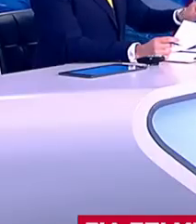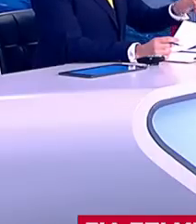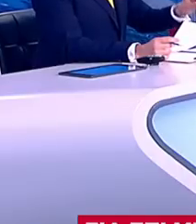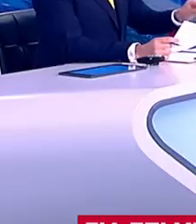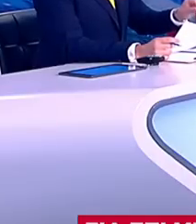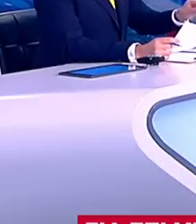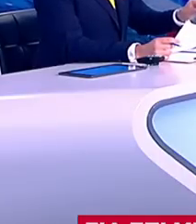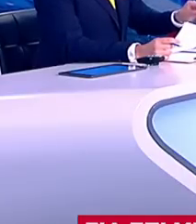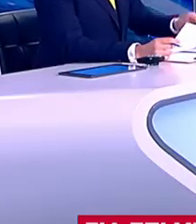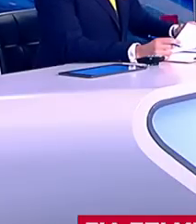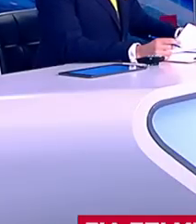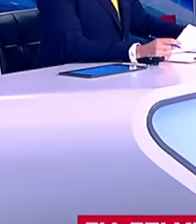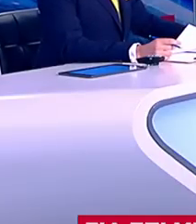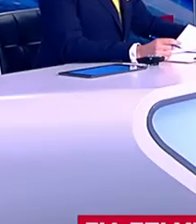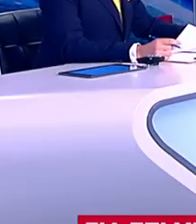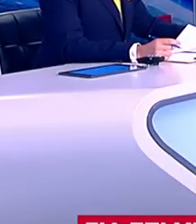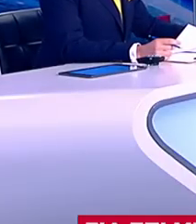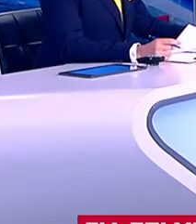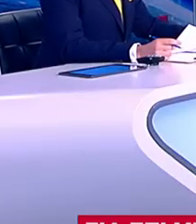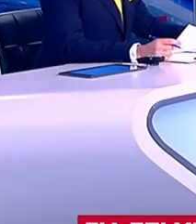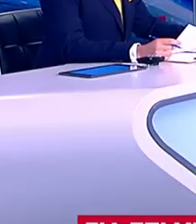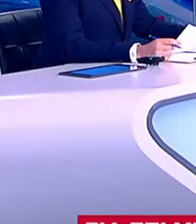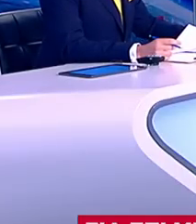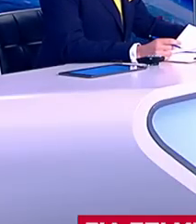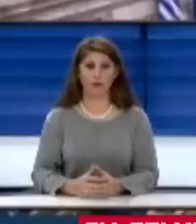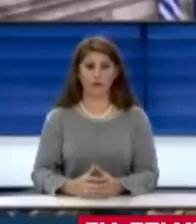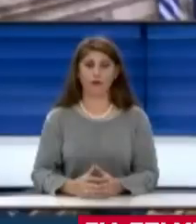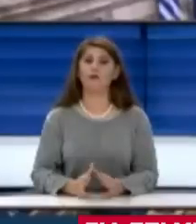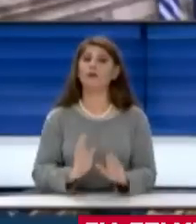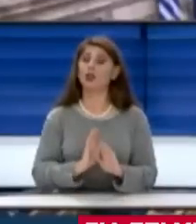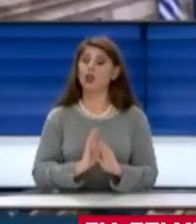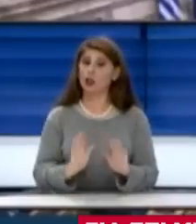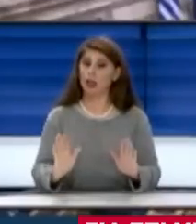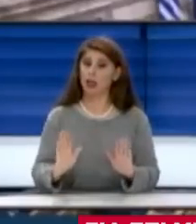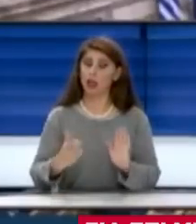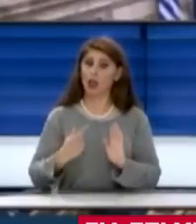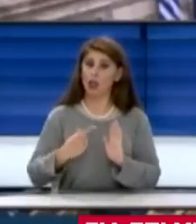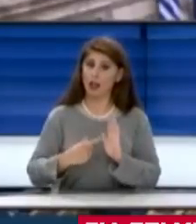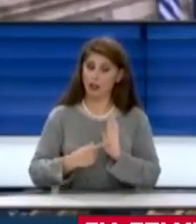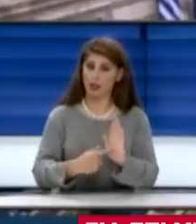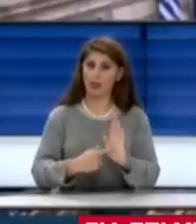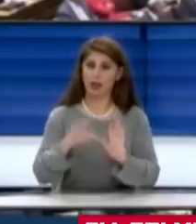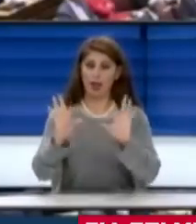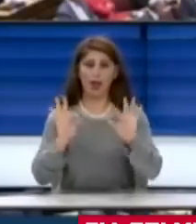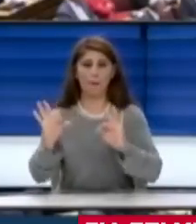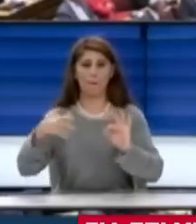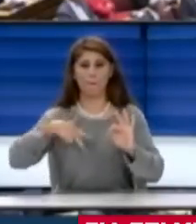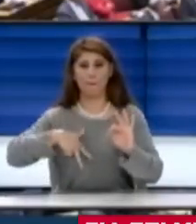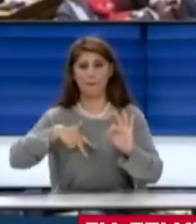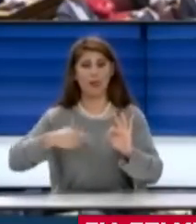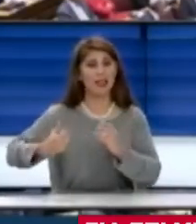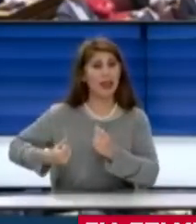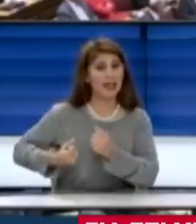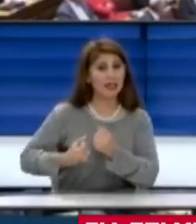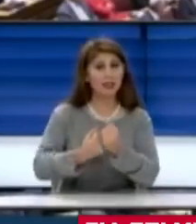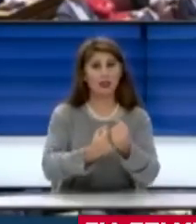ακούσουμε ακριβώς πώς έκανε την αναγγελία ο Πρωθυπουργός. Δηλώνει την επιλογή της κυβέρνησης να